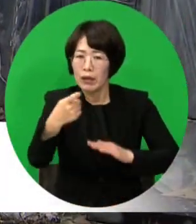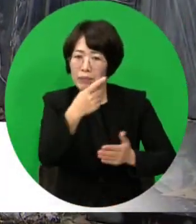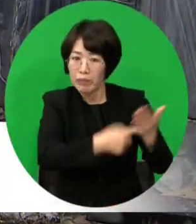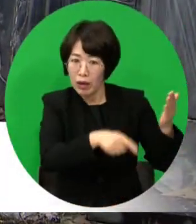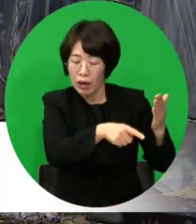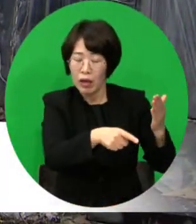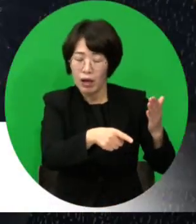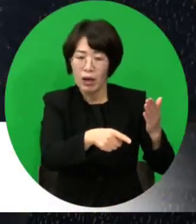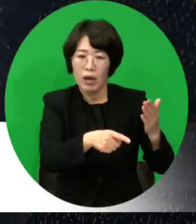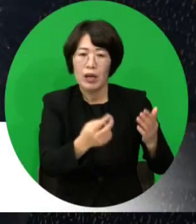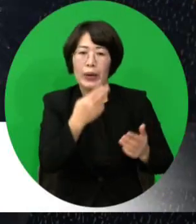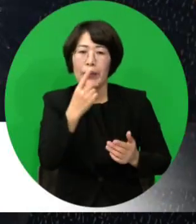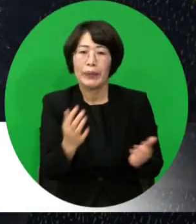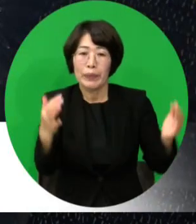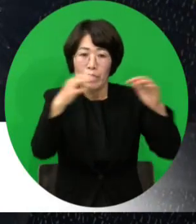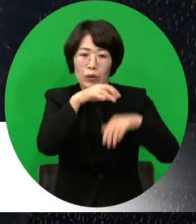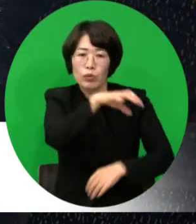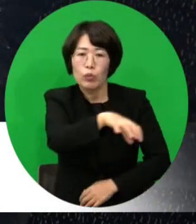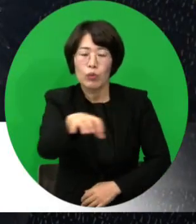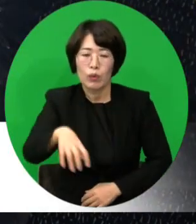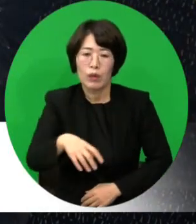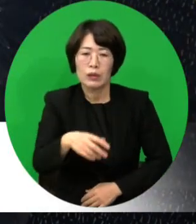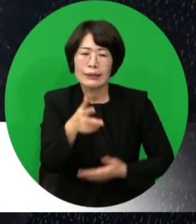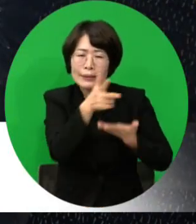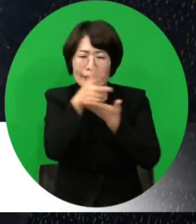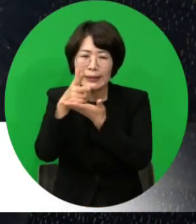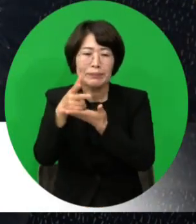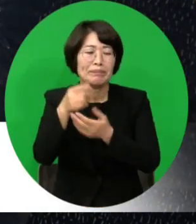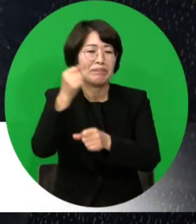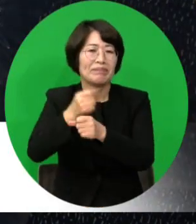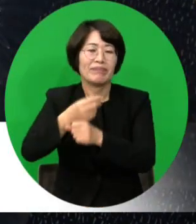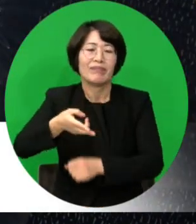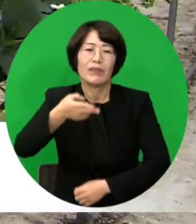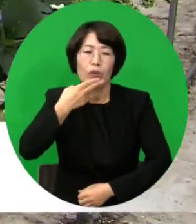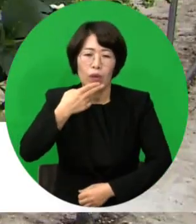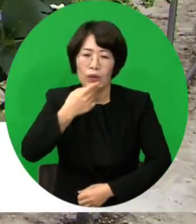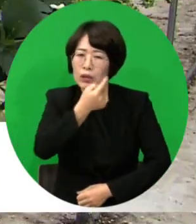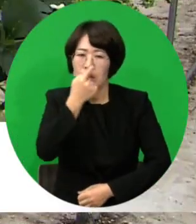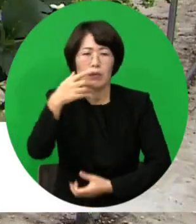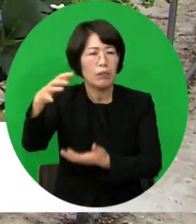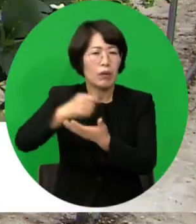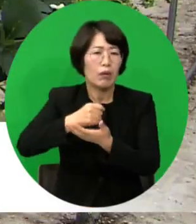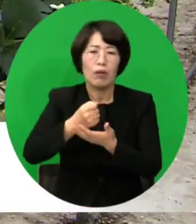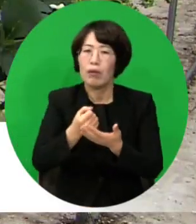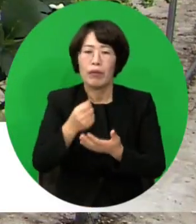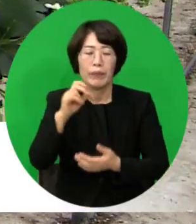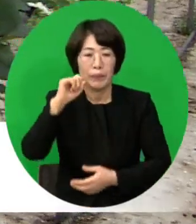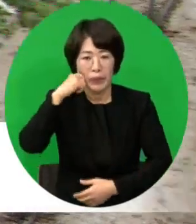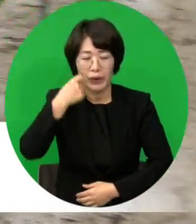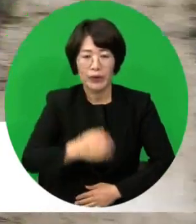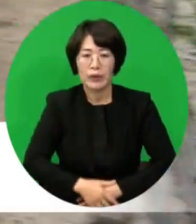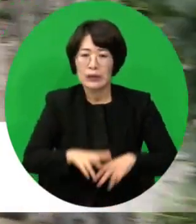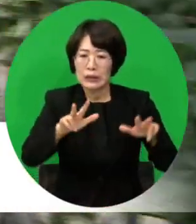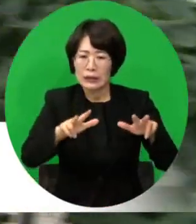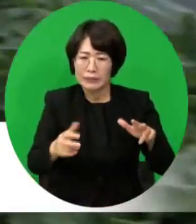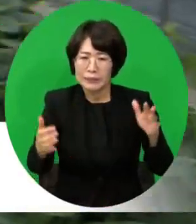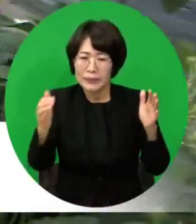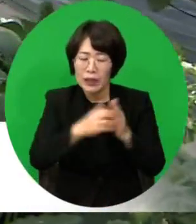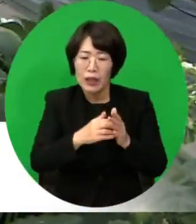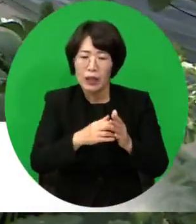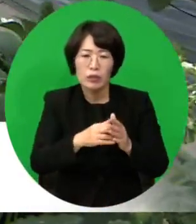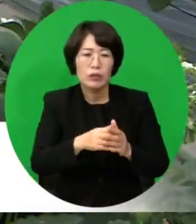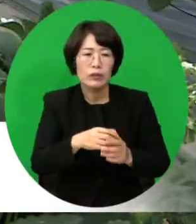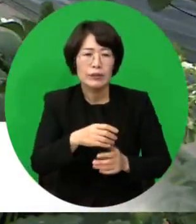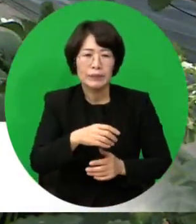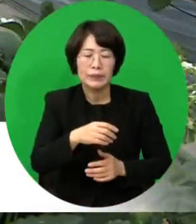입은 강진의 시설하우스 농가들의 CCTV 설치되지 않아 증거 확보에 어려움을 겪고 있다며 현재까지 용의자를